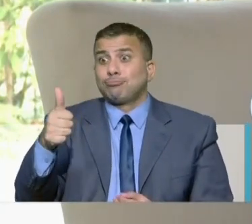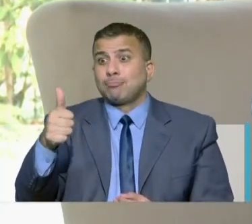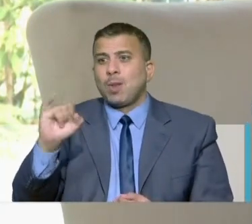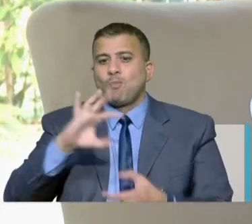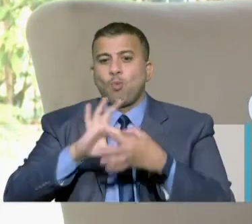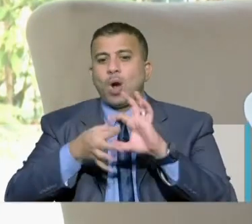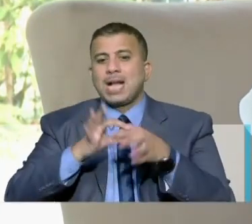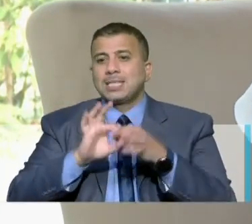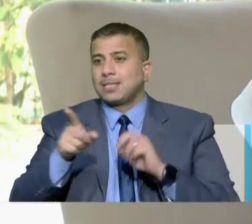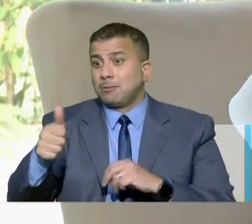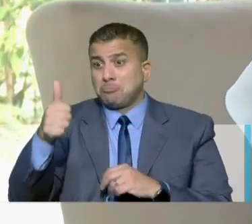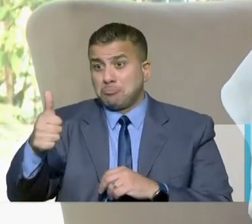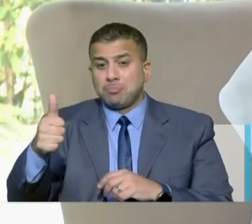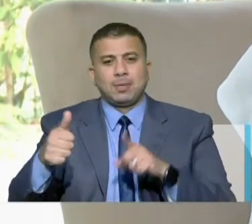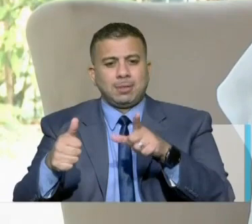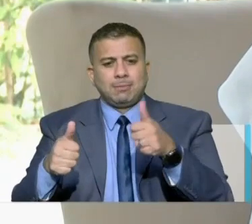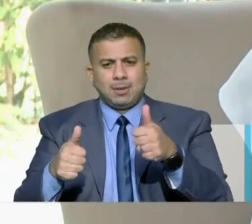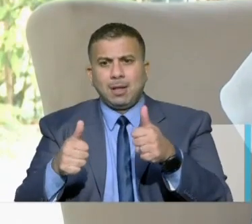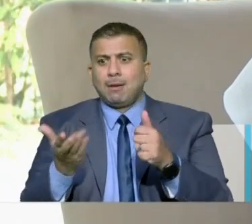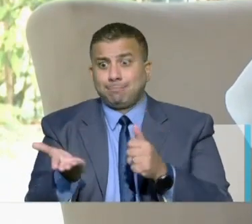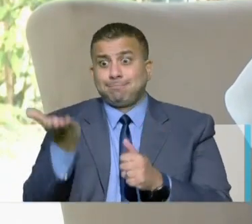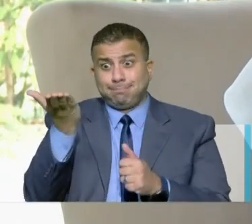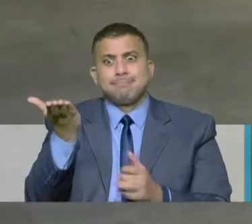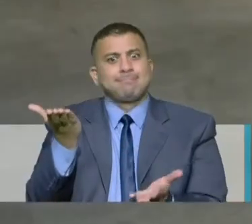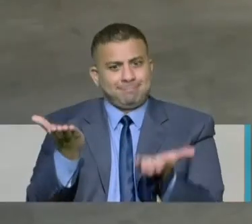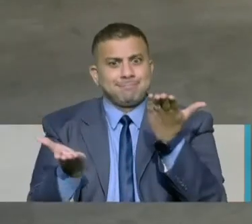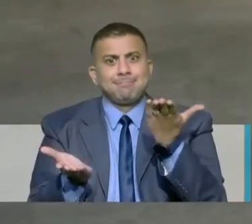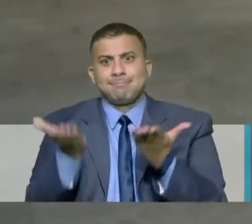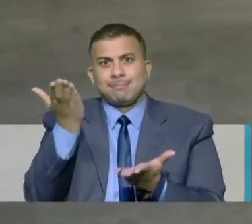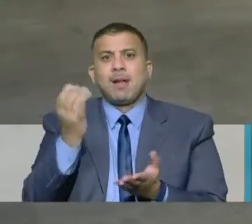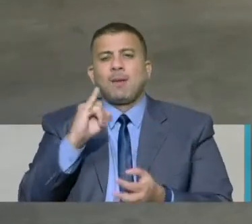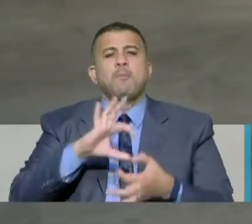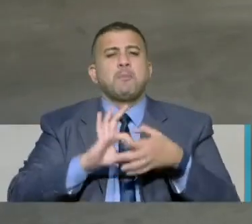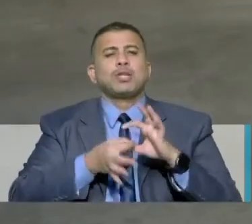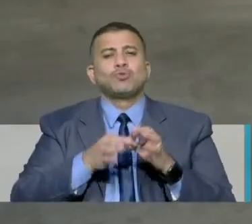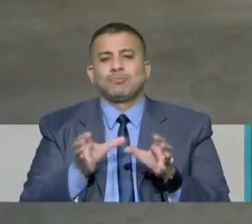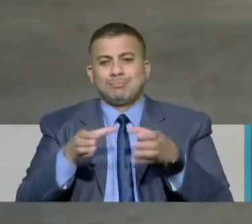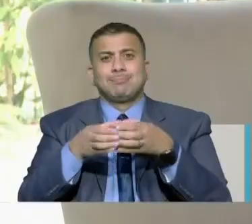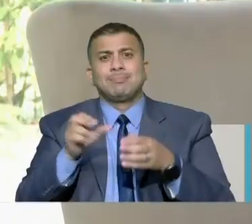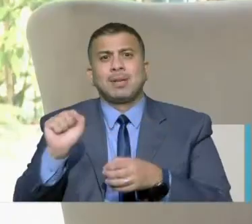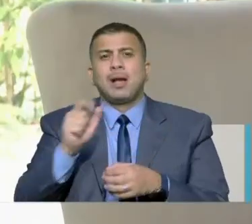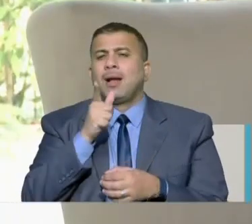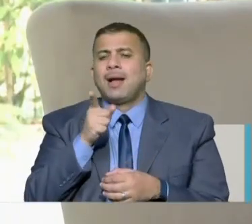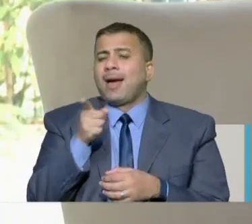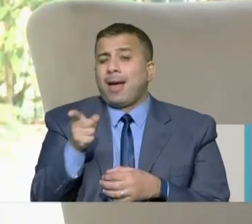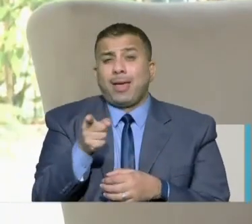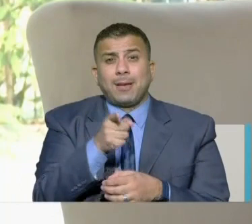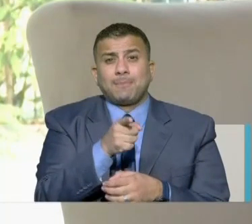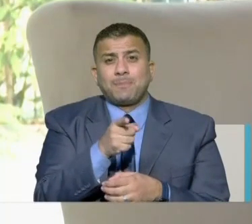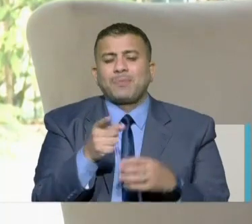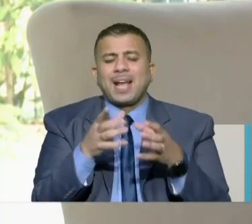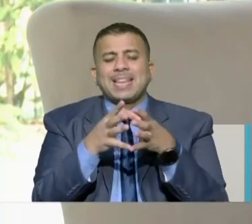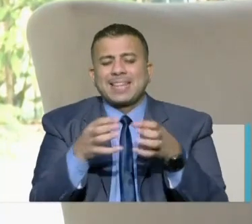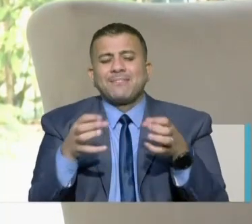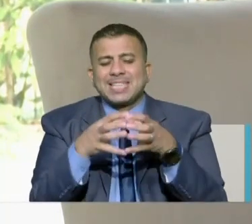مؤسساتنا الداخليه بحيث ان نبرزها بهذه المنظومه هذه المنظومه يمكن ما بدخل في